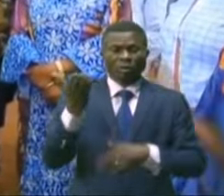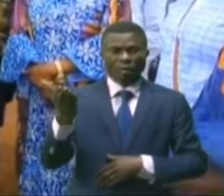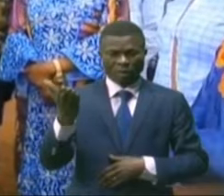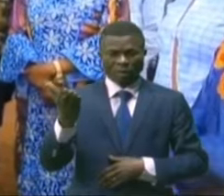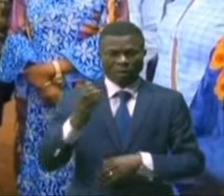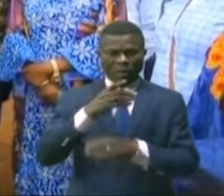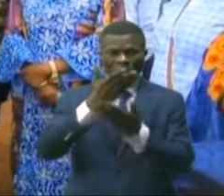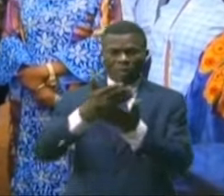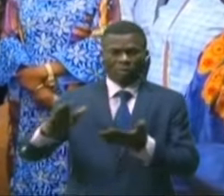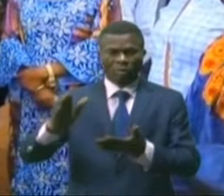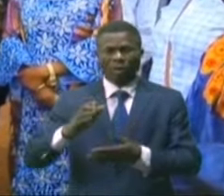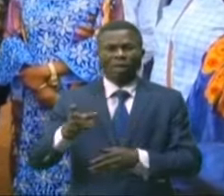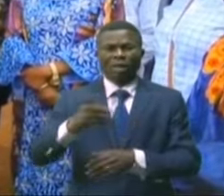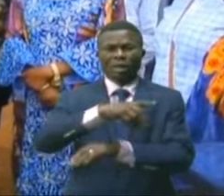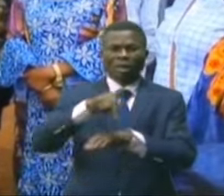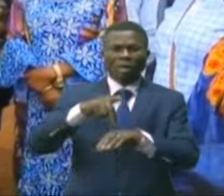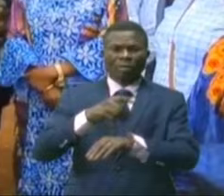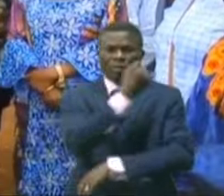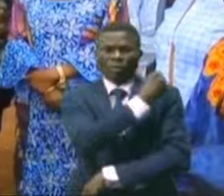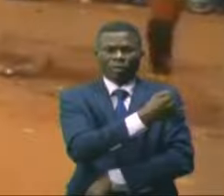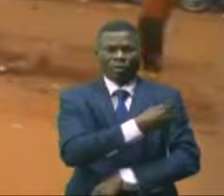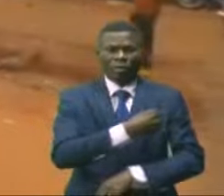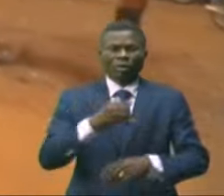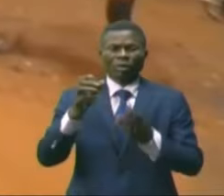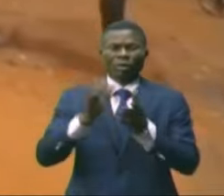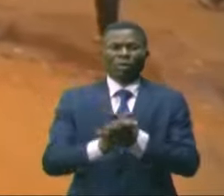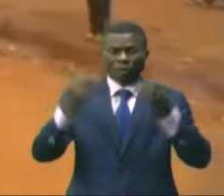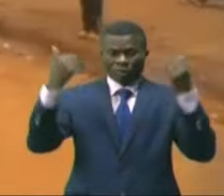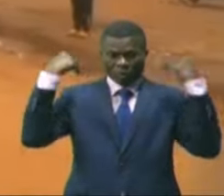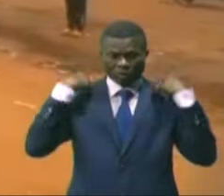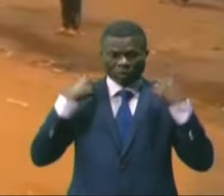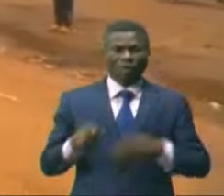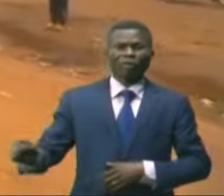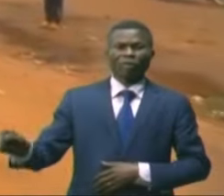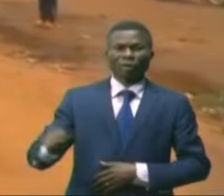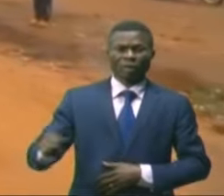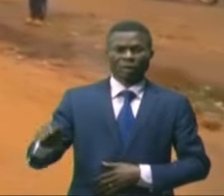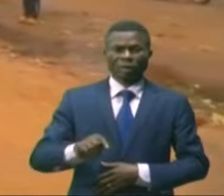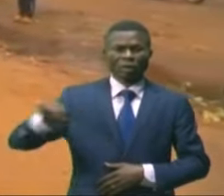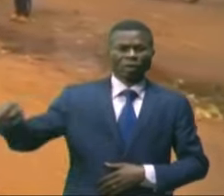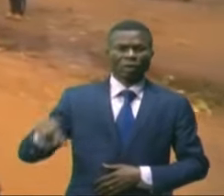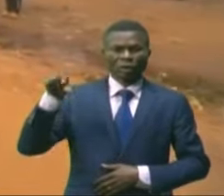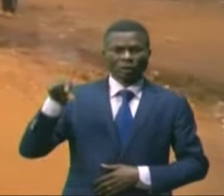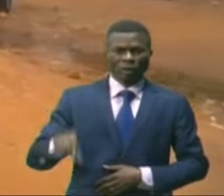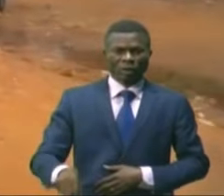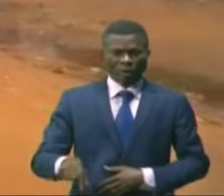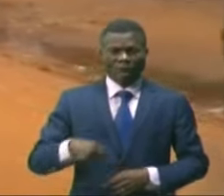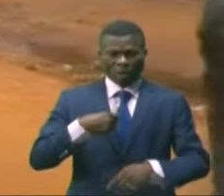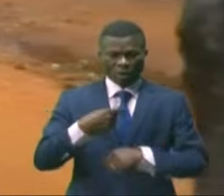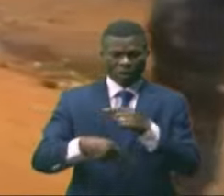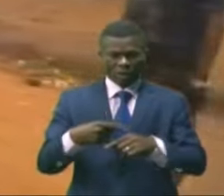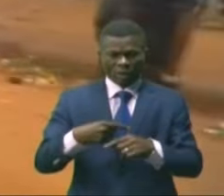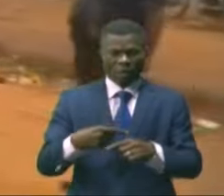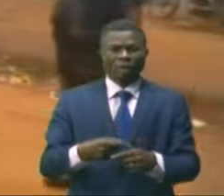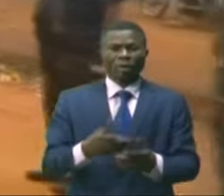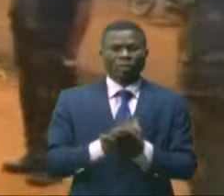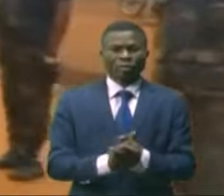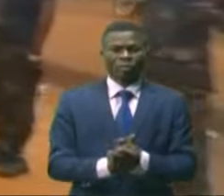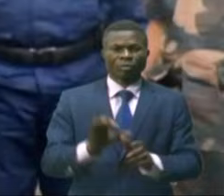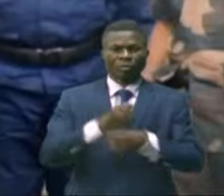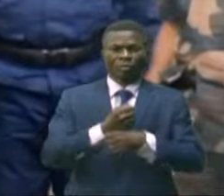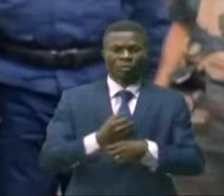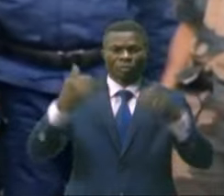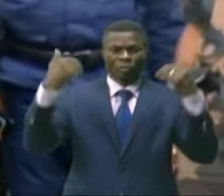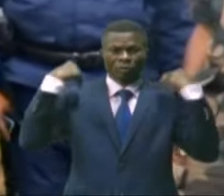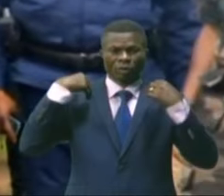cette partie de l'Ituri. L'administrateur du territoire de Mahagi, le colonel Jacques Dissanoa, a procédé récemment à l'installation du